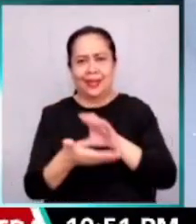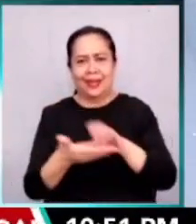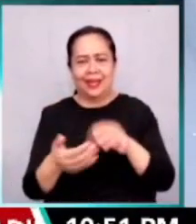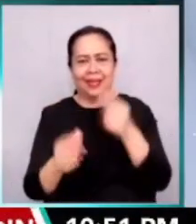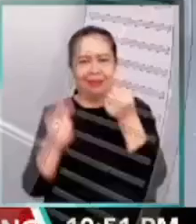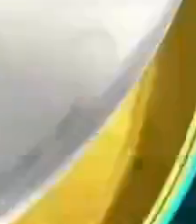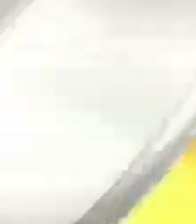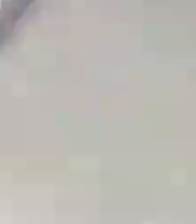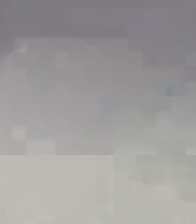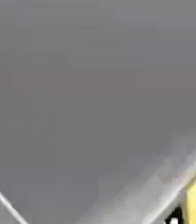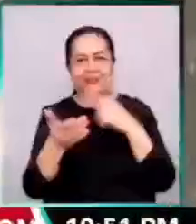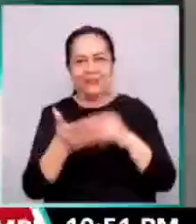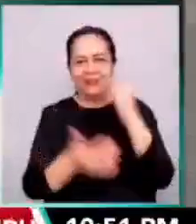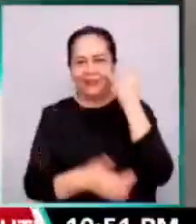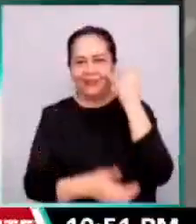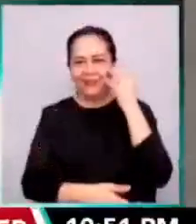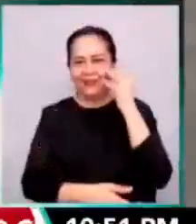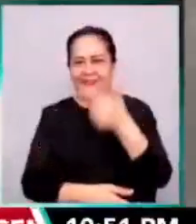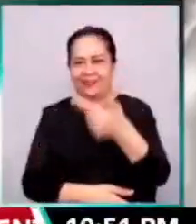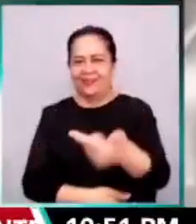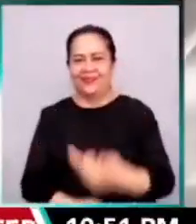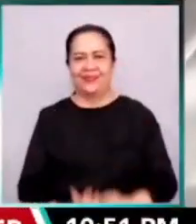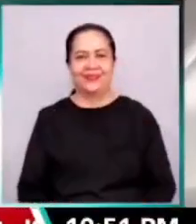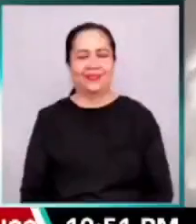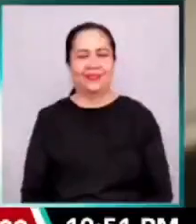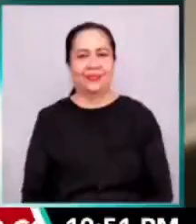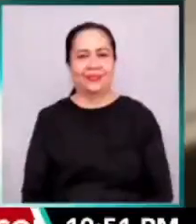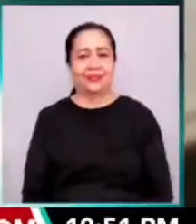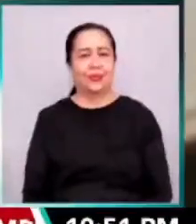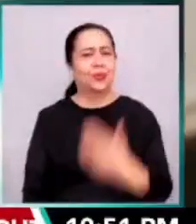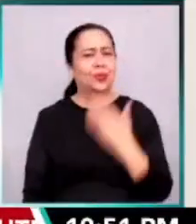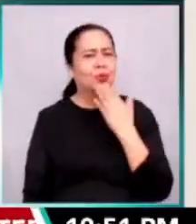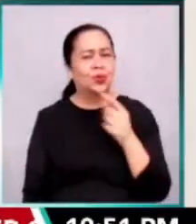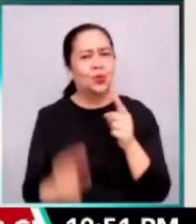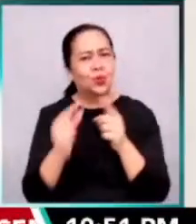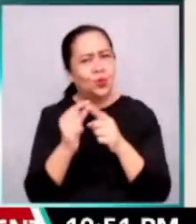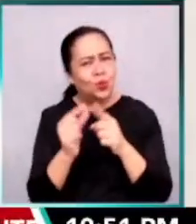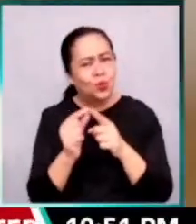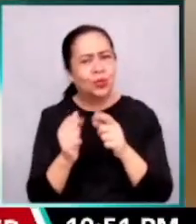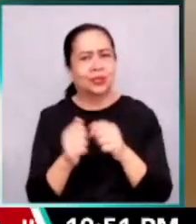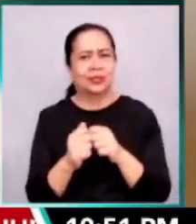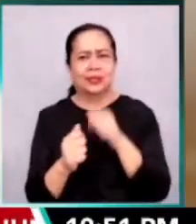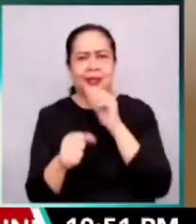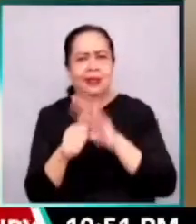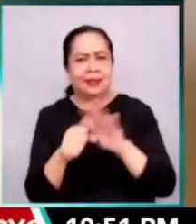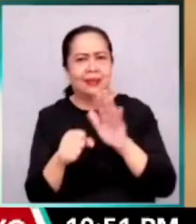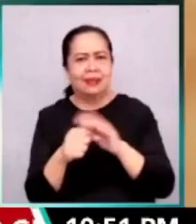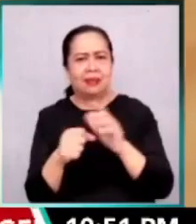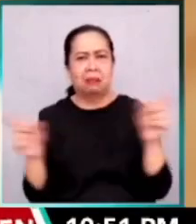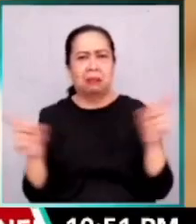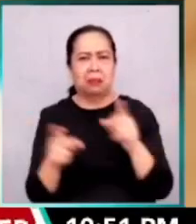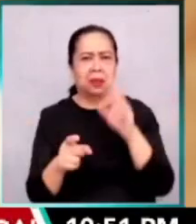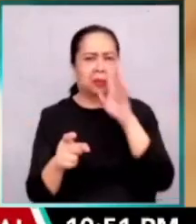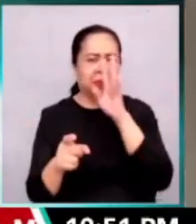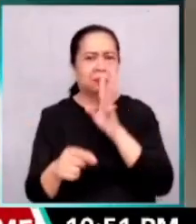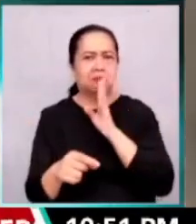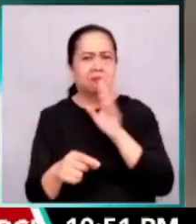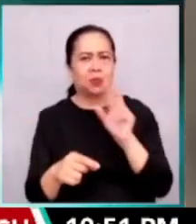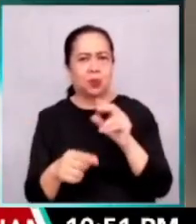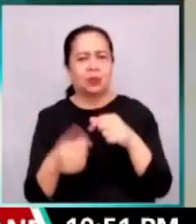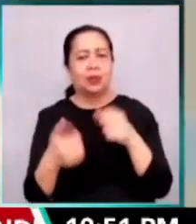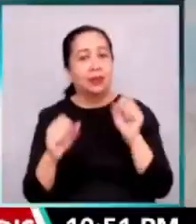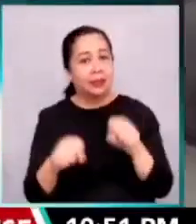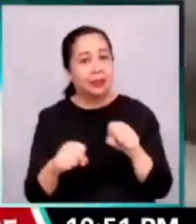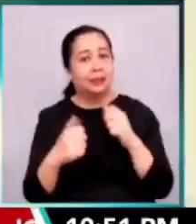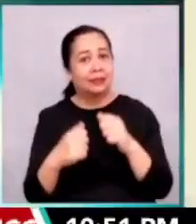ni Joseph Morong. Ang matatamis na mga salita, hindi raw sapat na basta lamang sabihin. Try mo ring